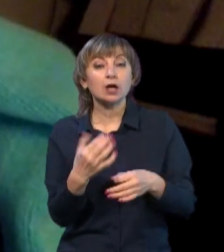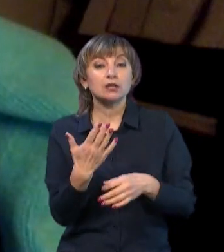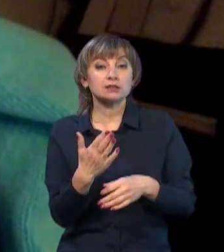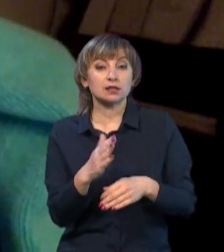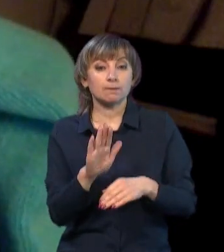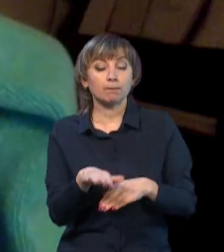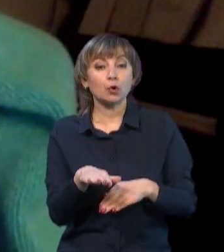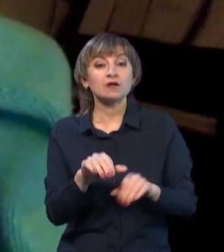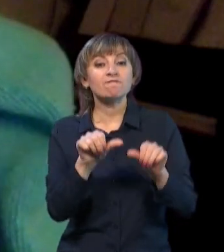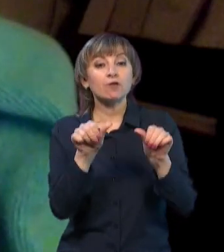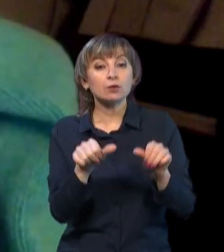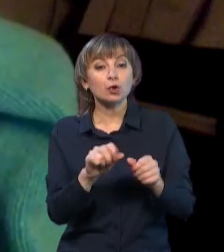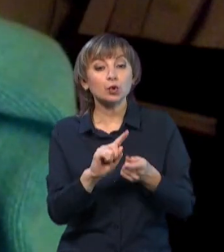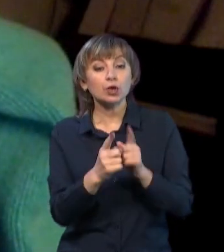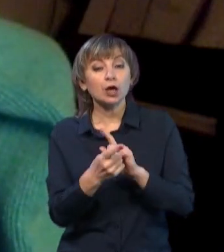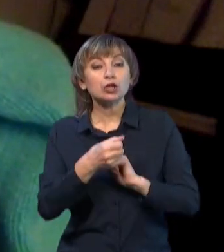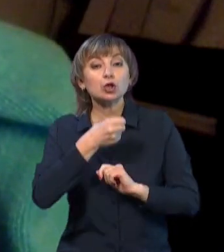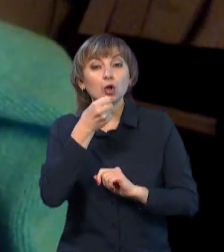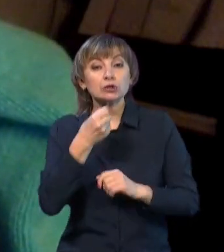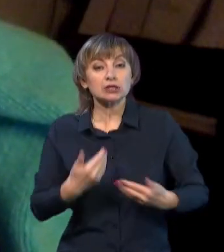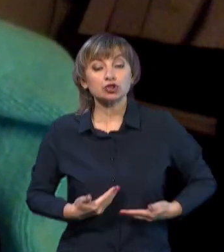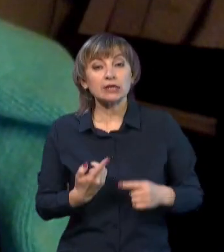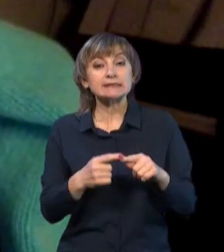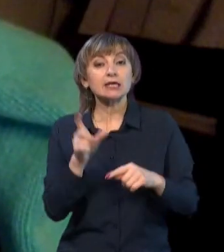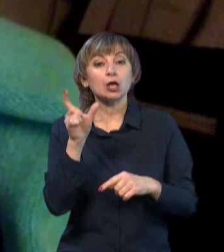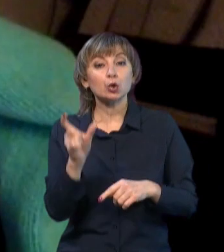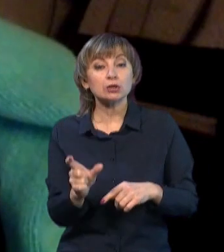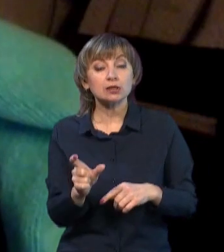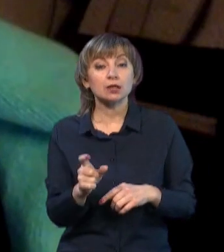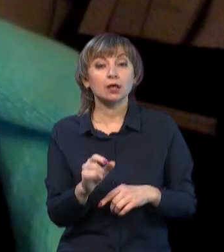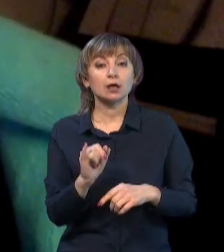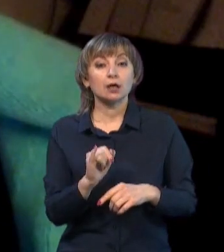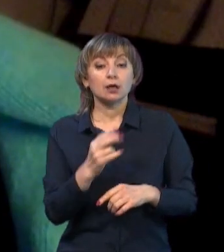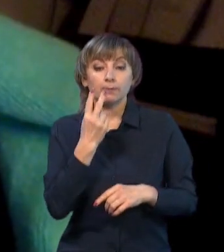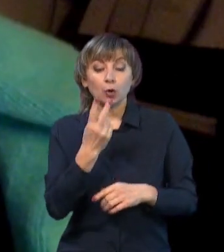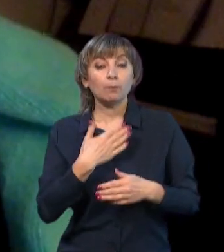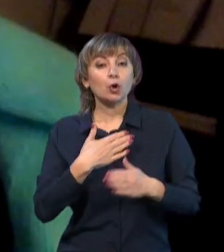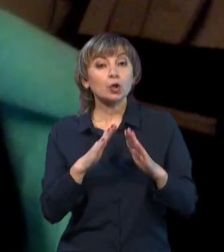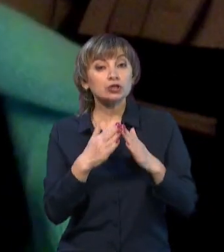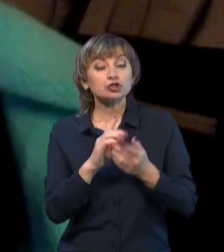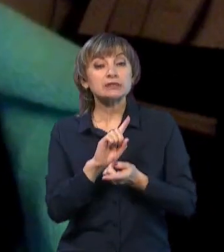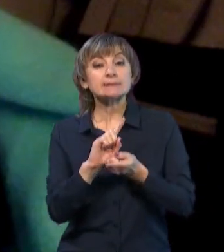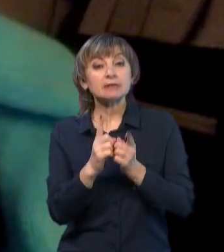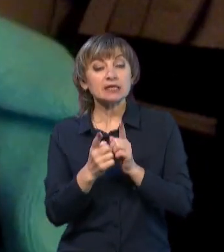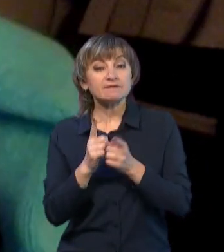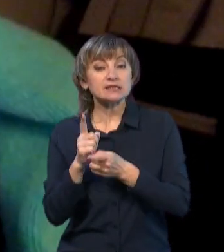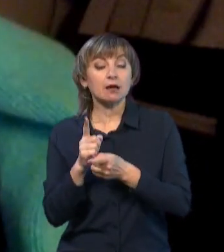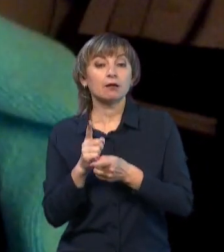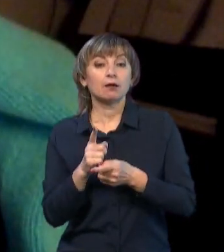потім формує доросле життя цієї людини, так? І погляд на мою книжку змінився